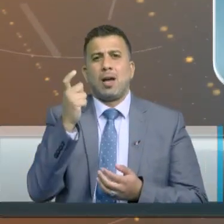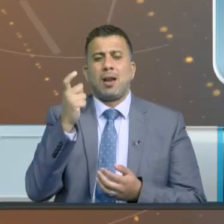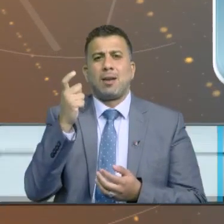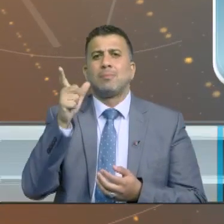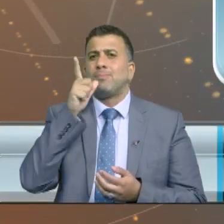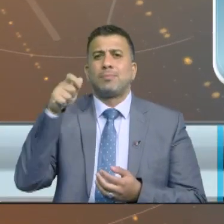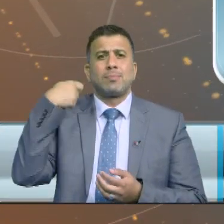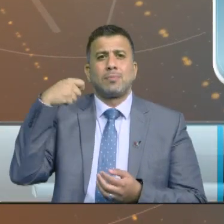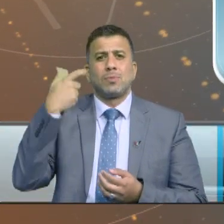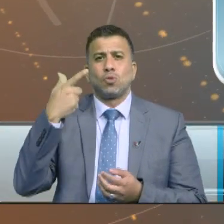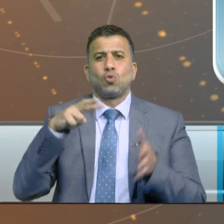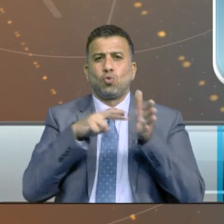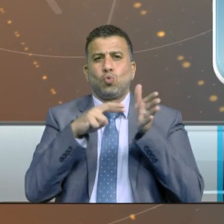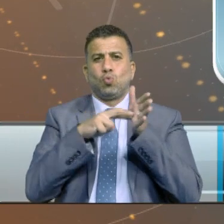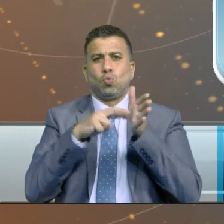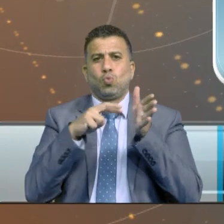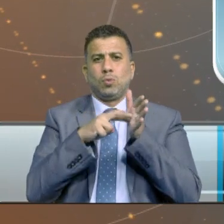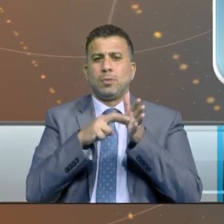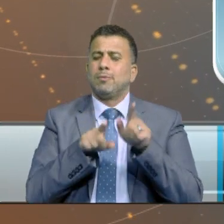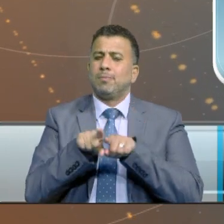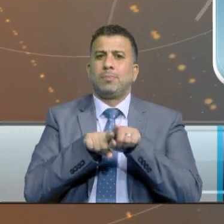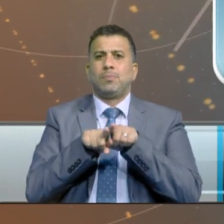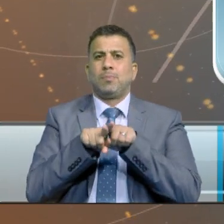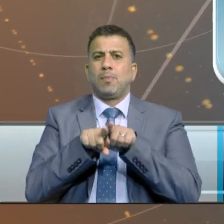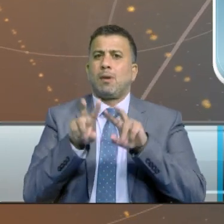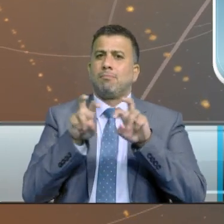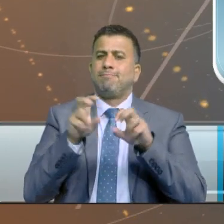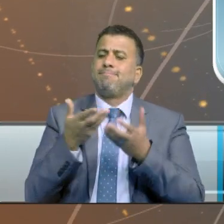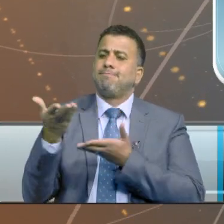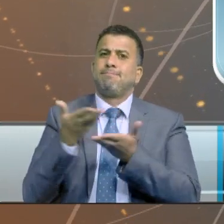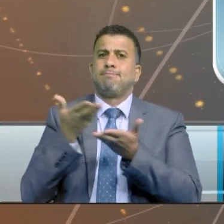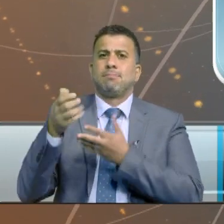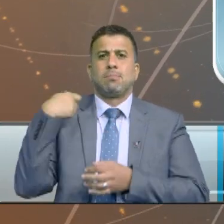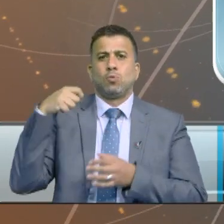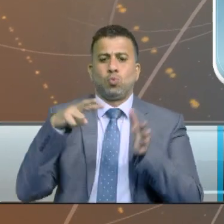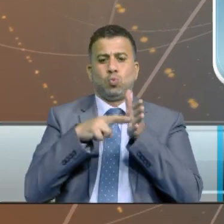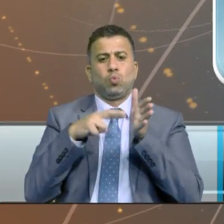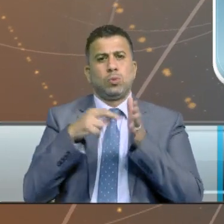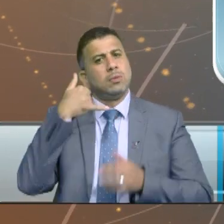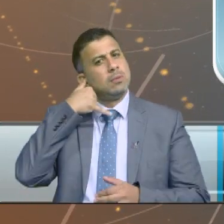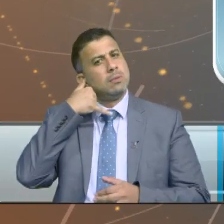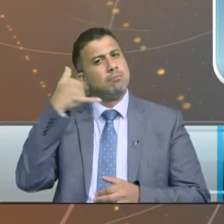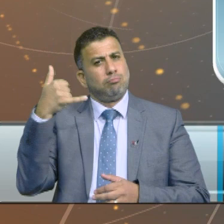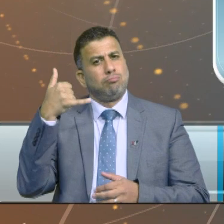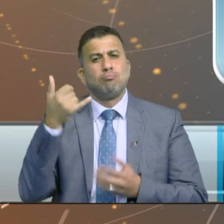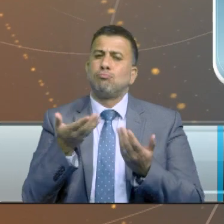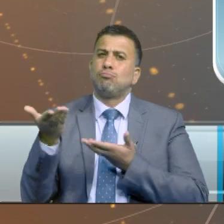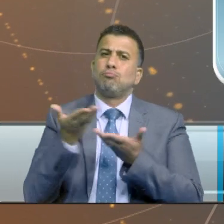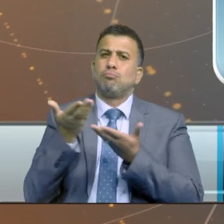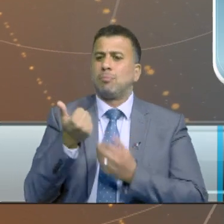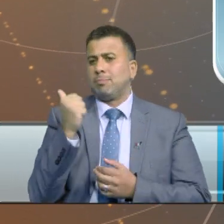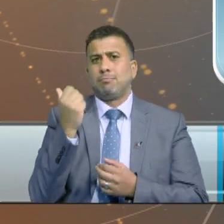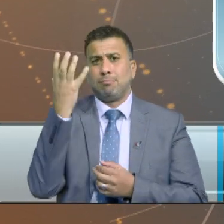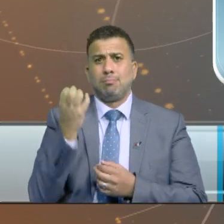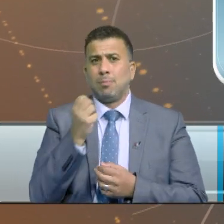الاسد رئيس الجمهوريه العربيه السوريه الشقيقه وبحث سموه ورئيس السوري خلال الاتصال الذي جرى الليله